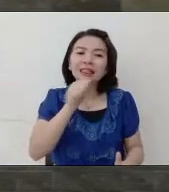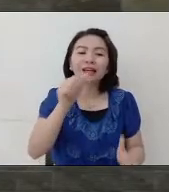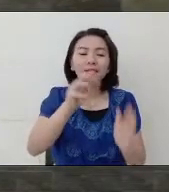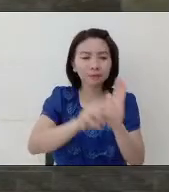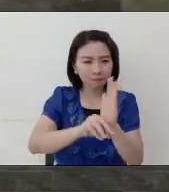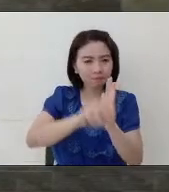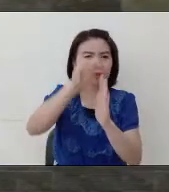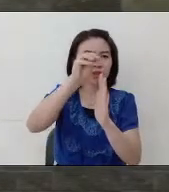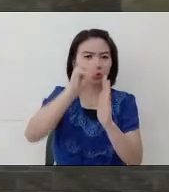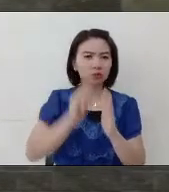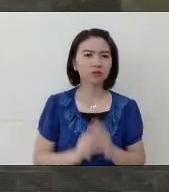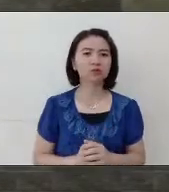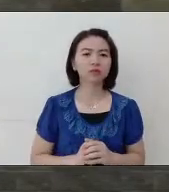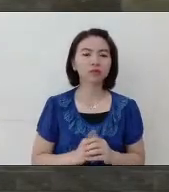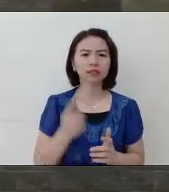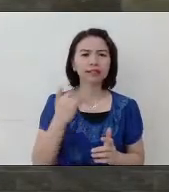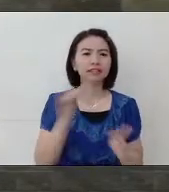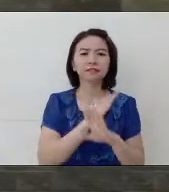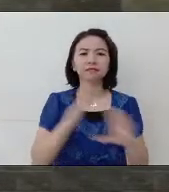Immature na Kristiyano.